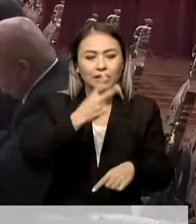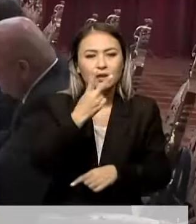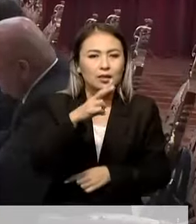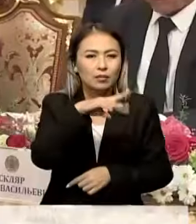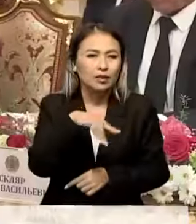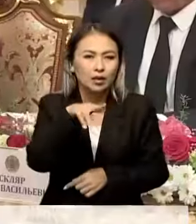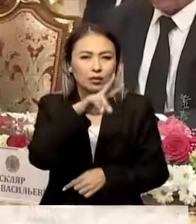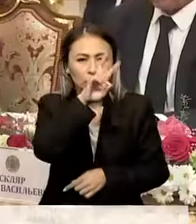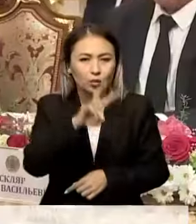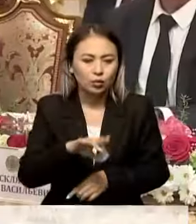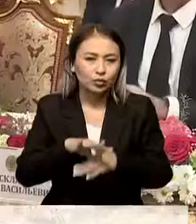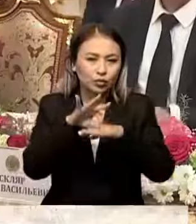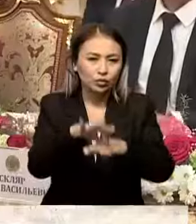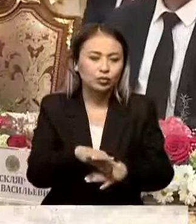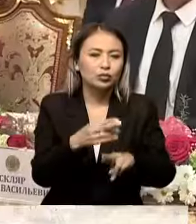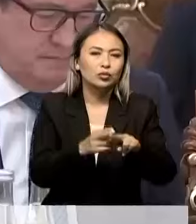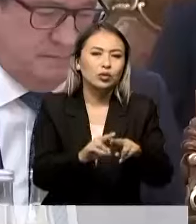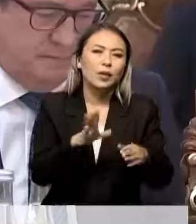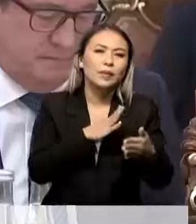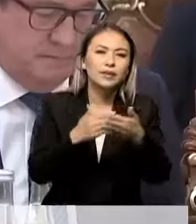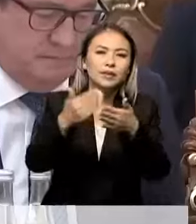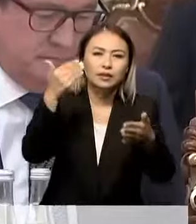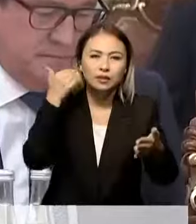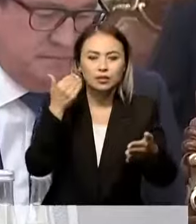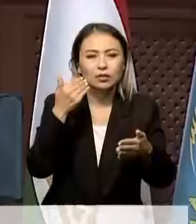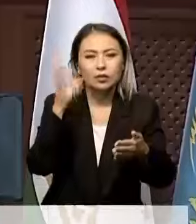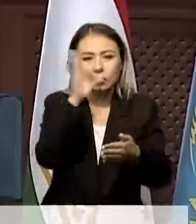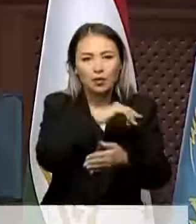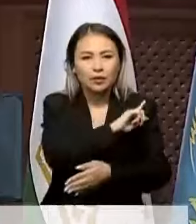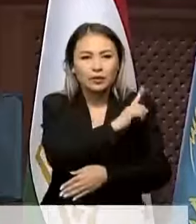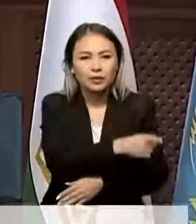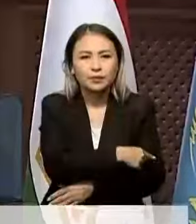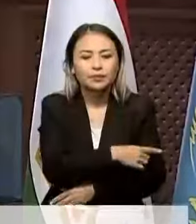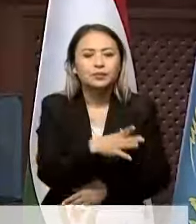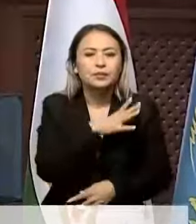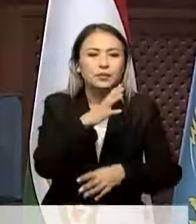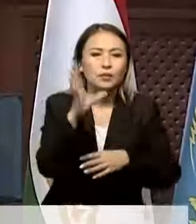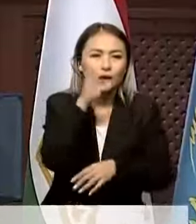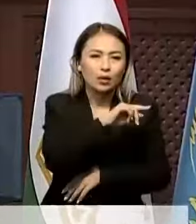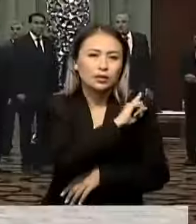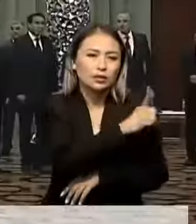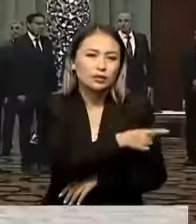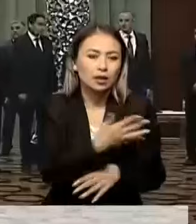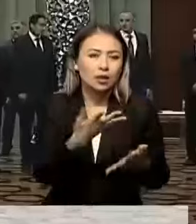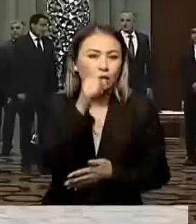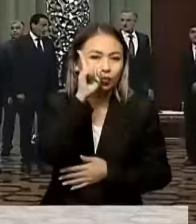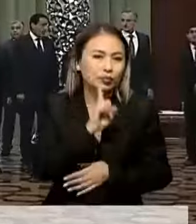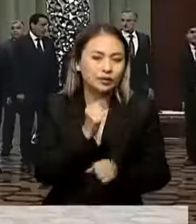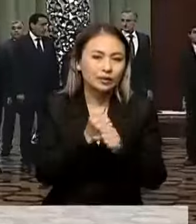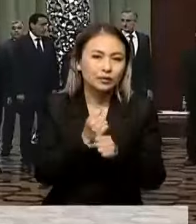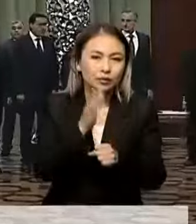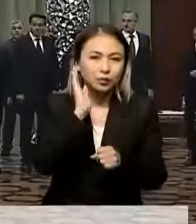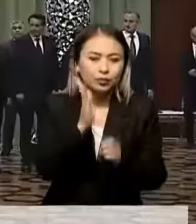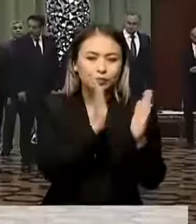миллиард долларға жеткізу. Менің ойымша бұған елдеріміздің әлеуеті жетеді. Әлеует жетеді, оны оңтайлы іске асырмақ керек.